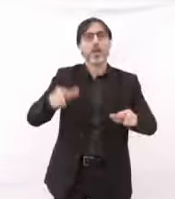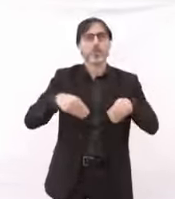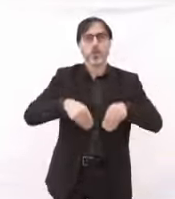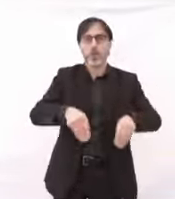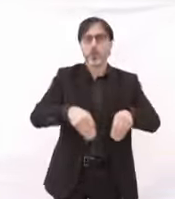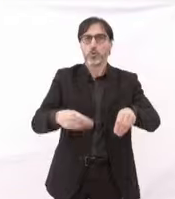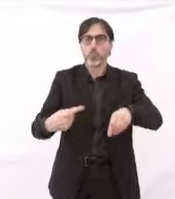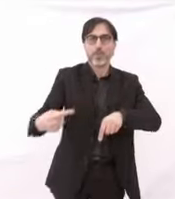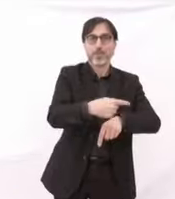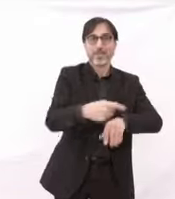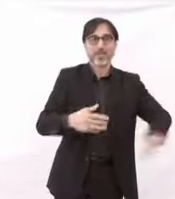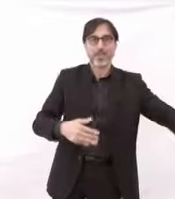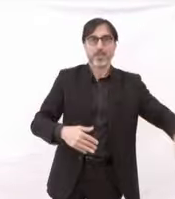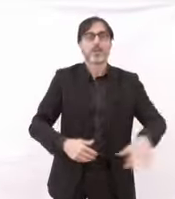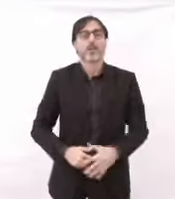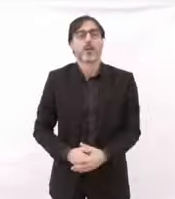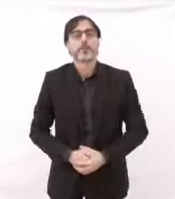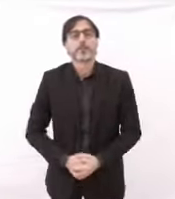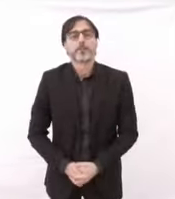partecipanti.